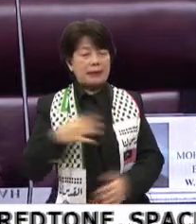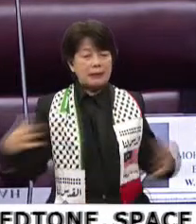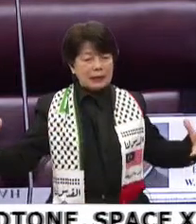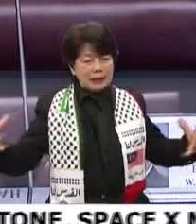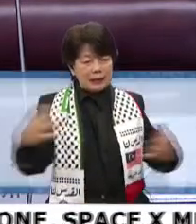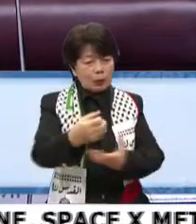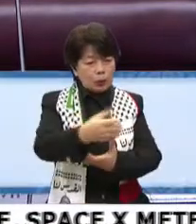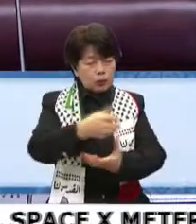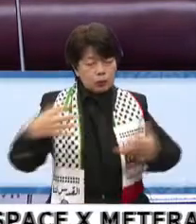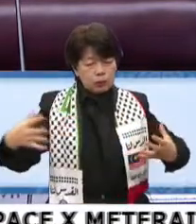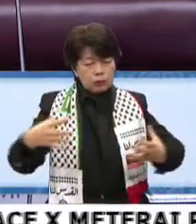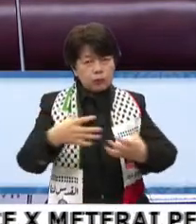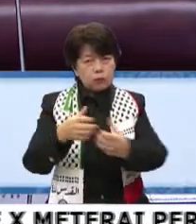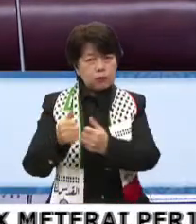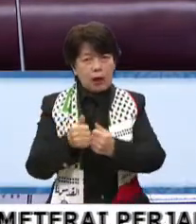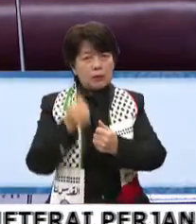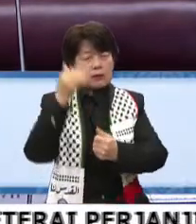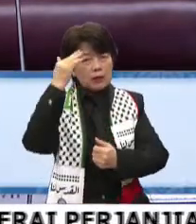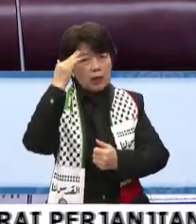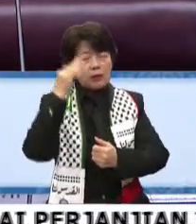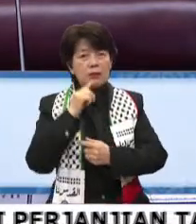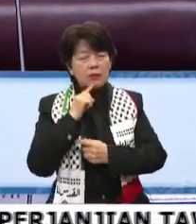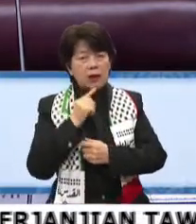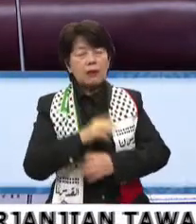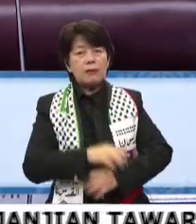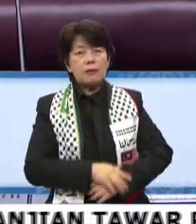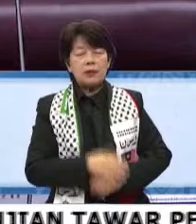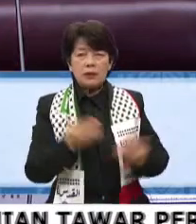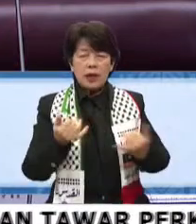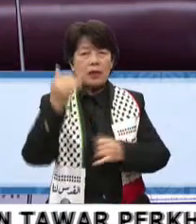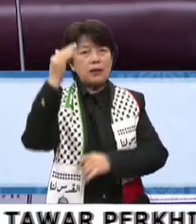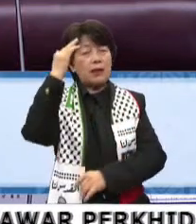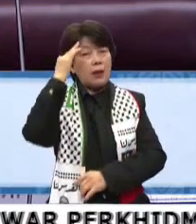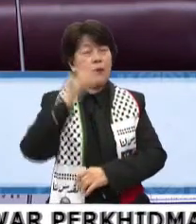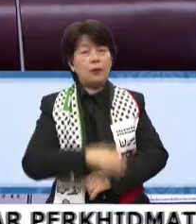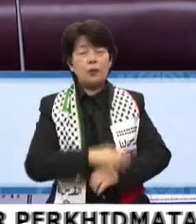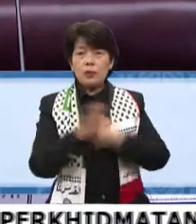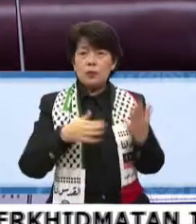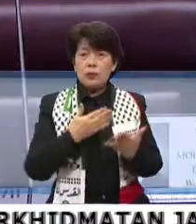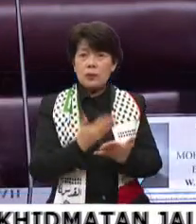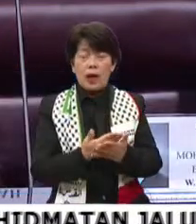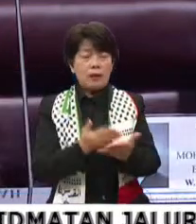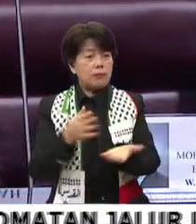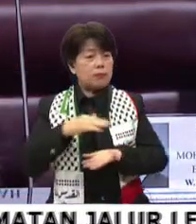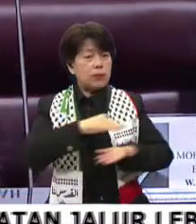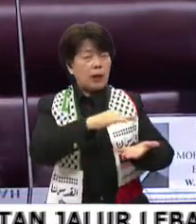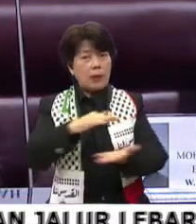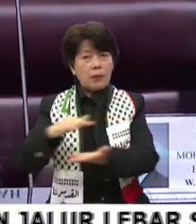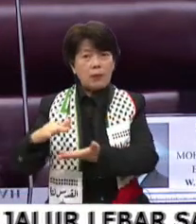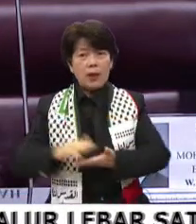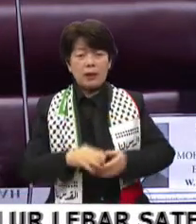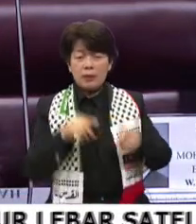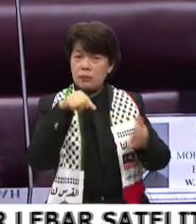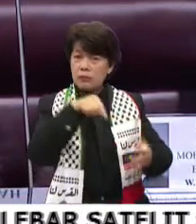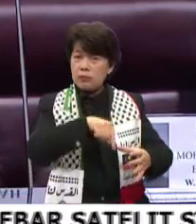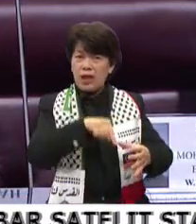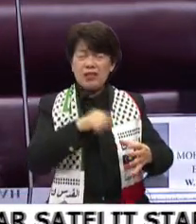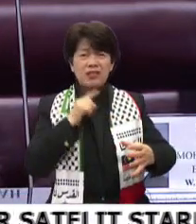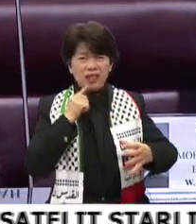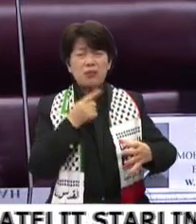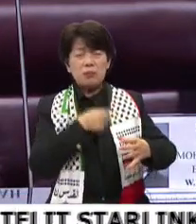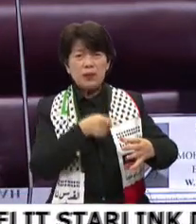kabinet Saya nak tahu apakah pendirian peribadi yb Menteri Dalam hal ini